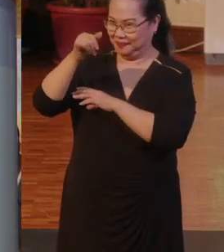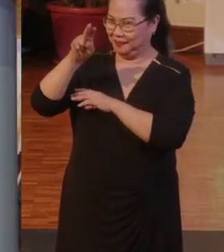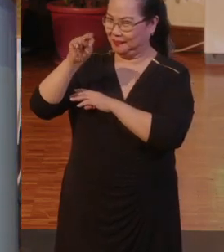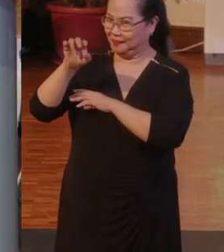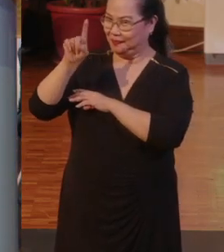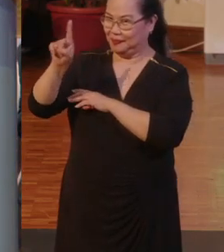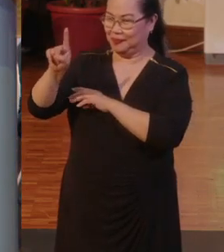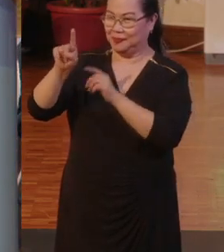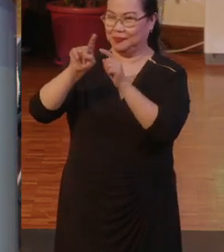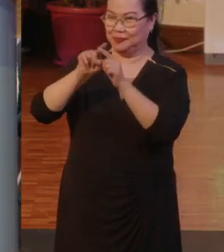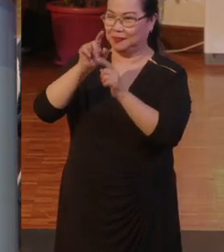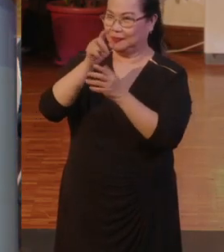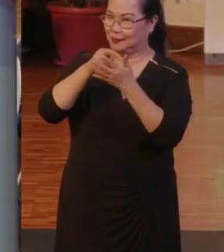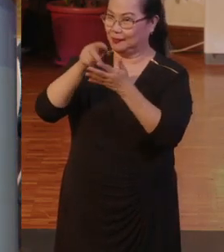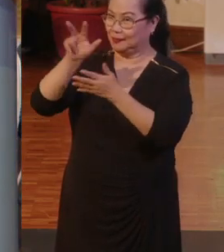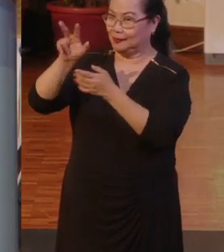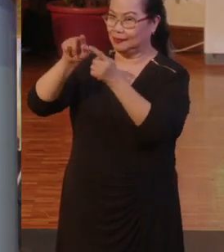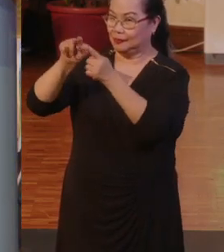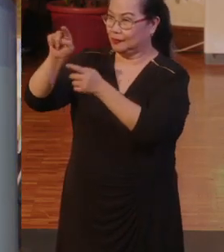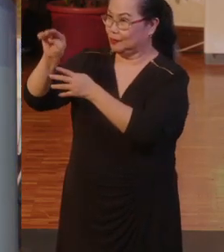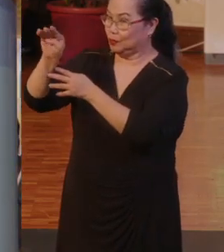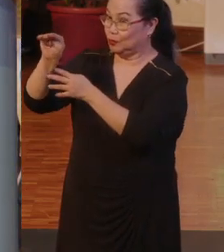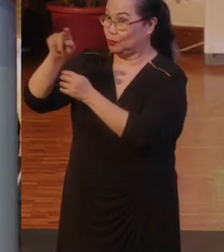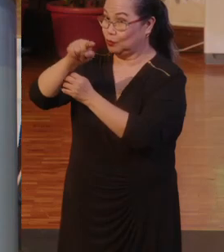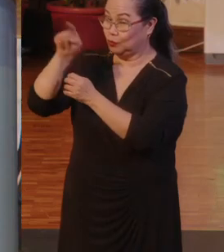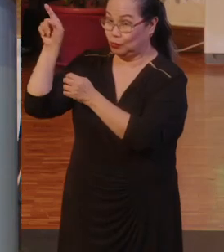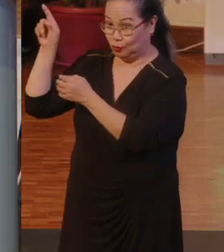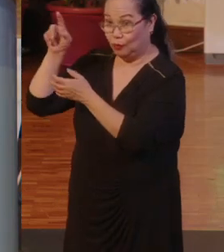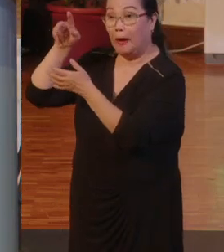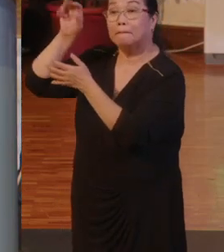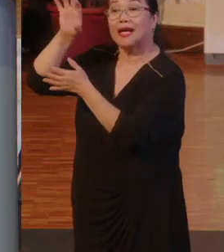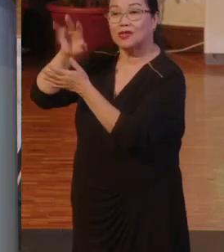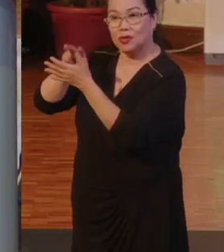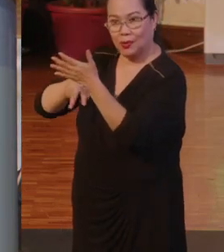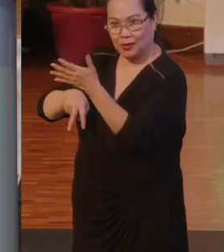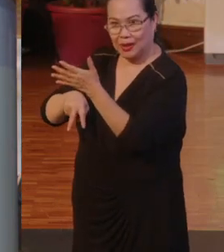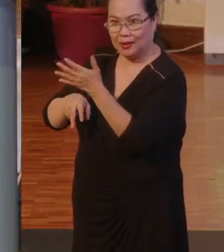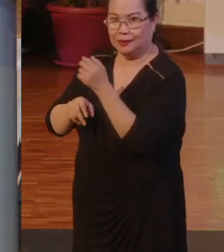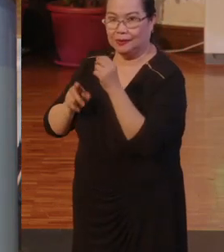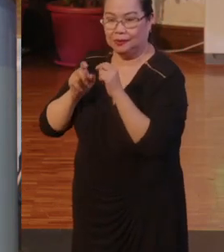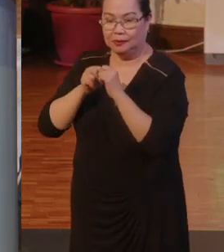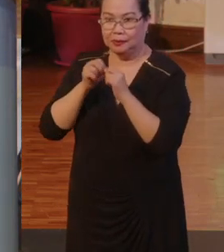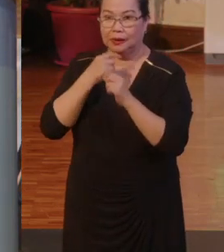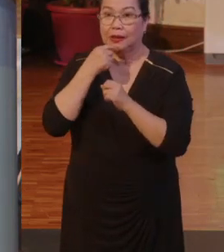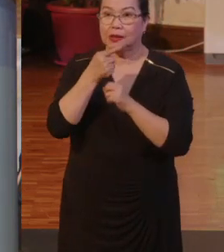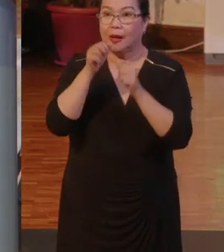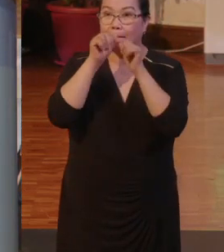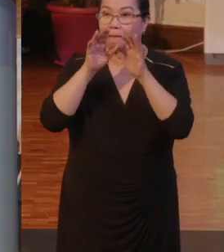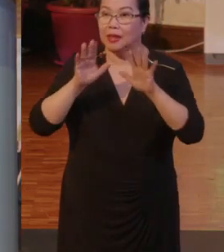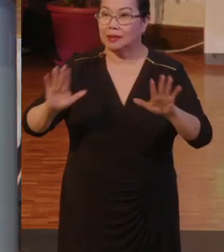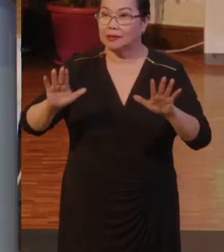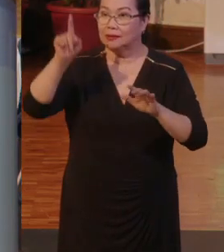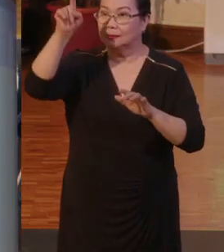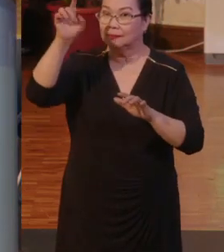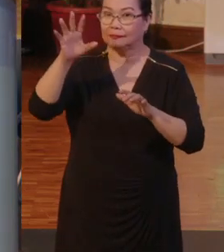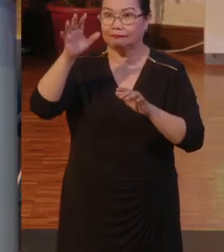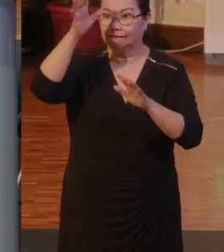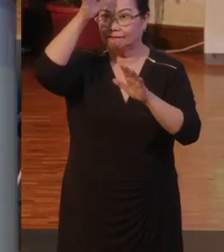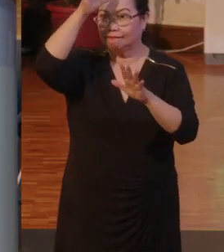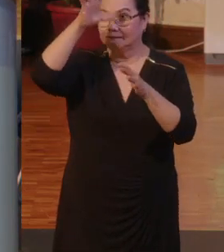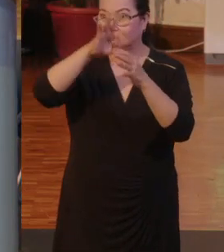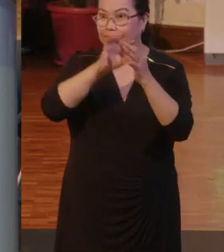verses 3 to 14, babasahin ko lang ang ilang talata. Ang sabi doon, "Blessed be the God and Father of our